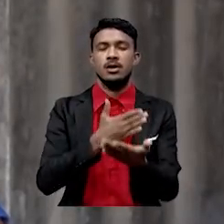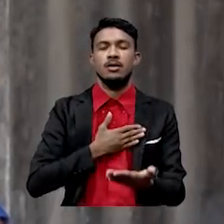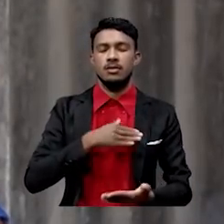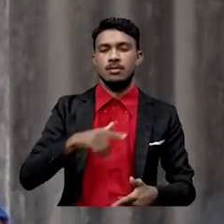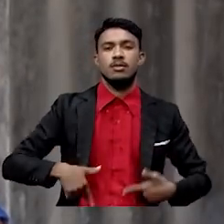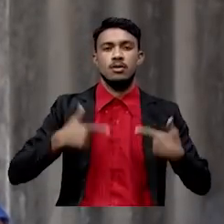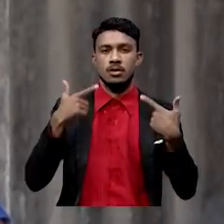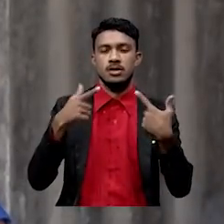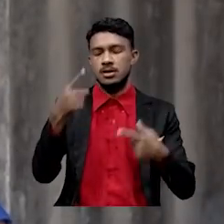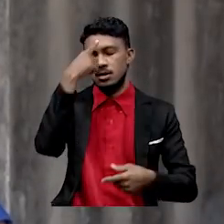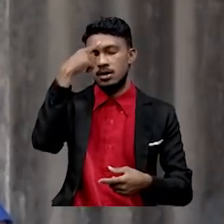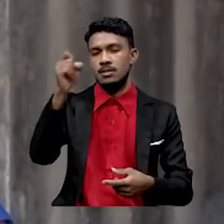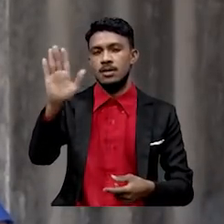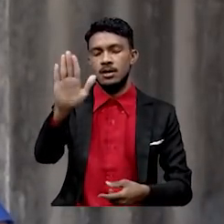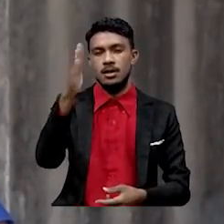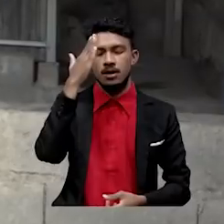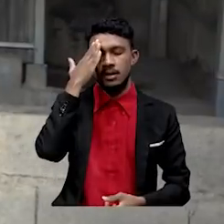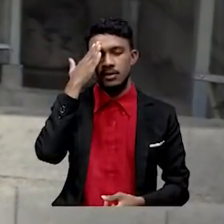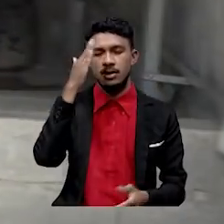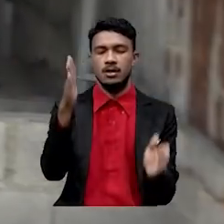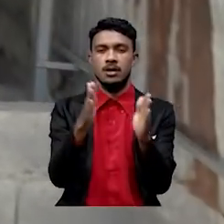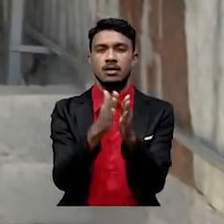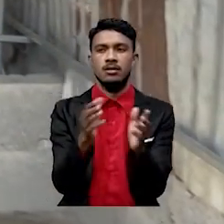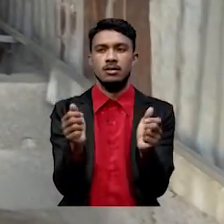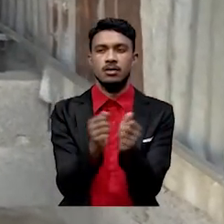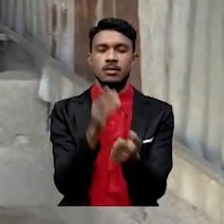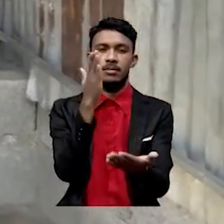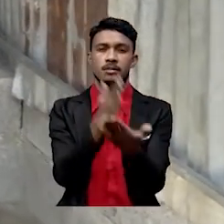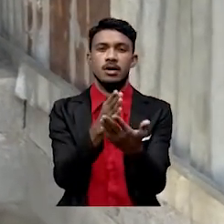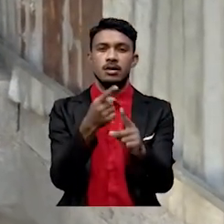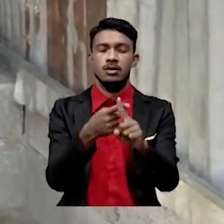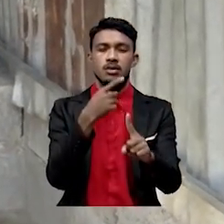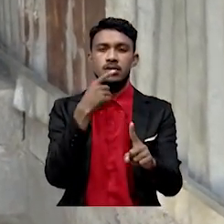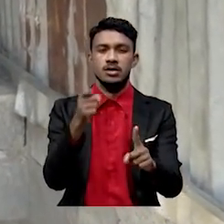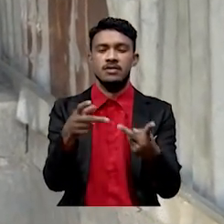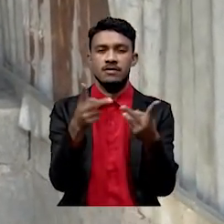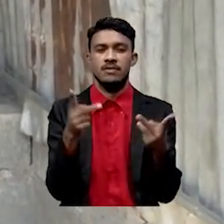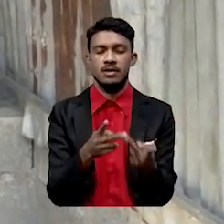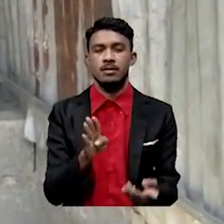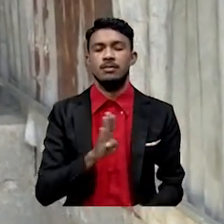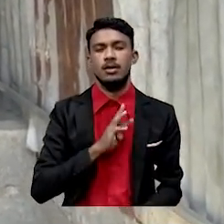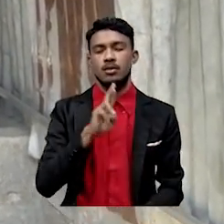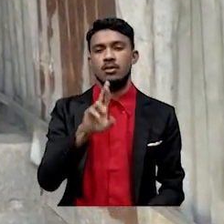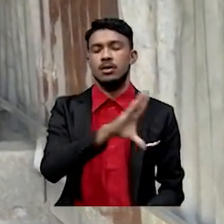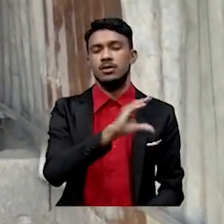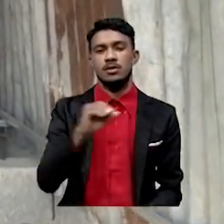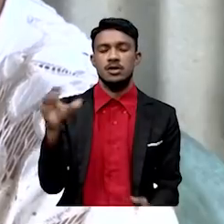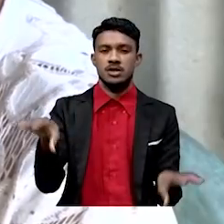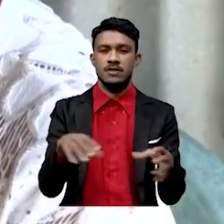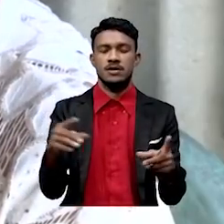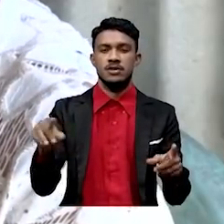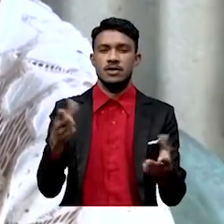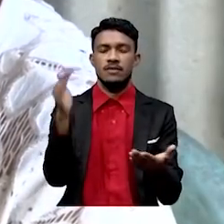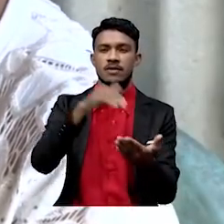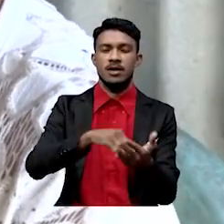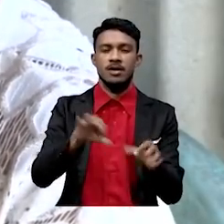vencimento ne beli di Hanoi kata ki kliu, nia para husi servisu fatin iha bekora, no servisu fali ba familia ide